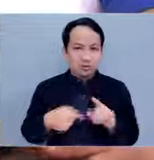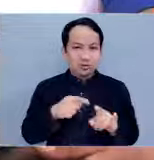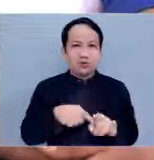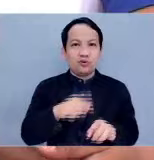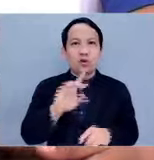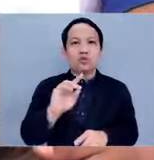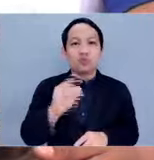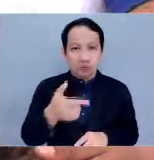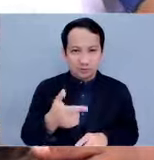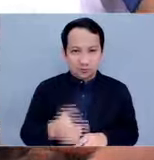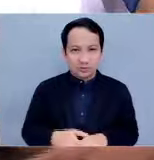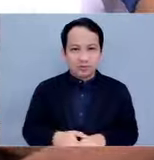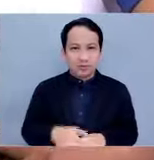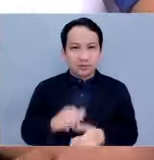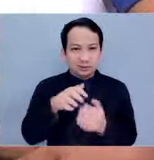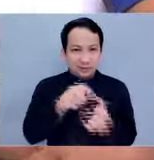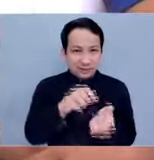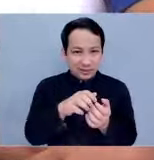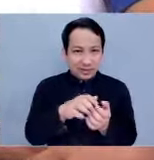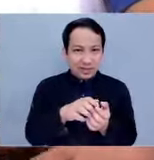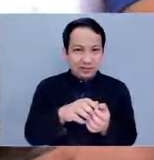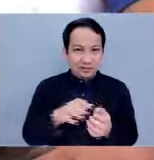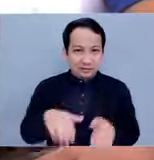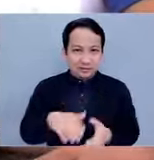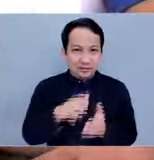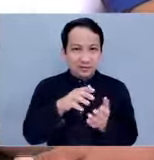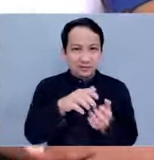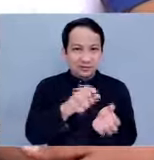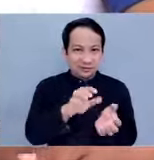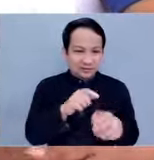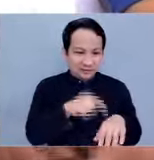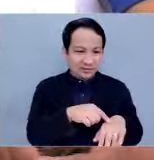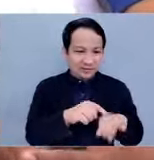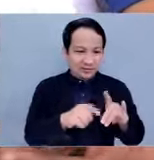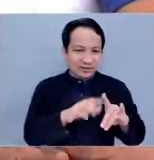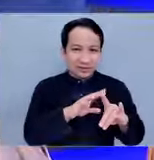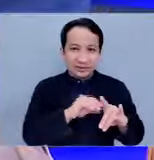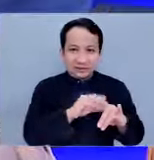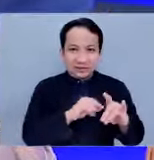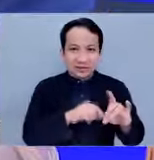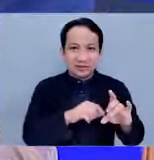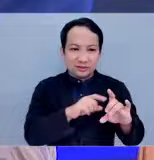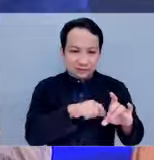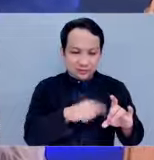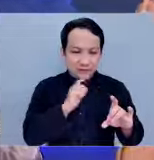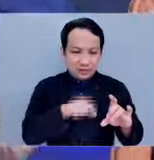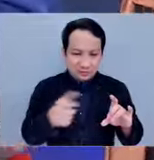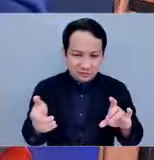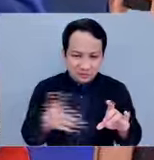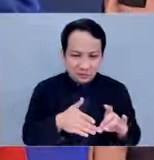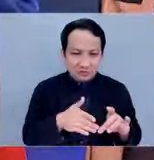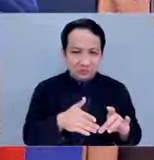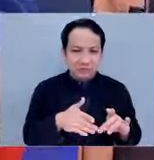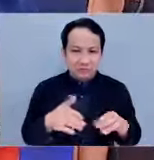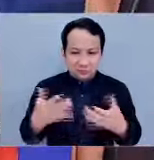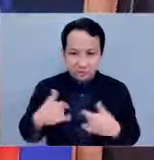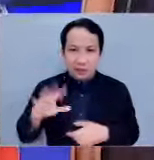ako din. Nung nagkakat na kami, ako, actually. Nagkakat na kami, ayun, dumami na't dumami yung cats